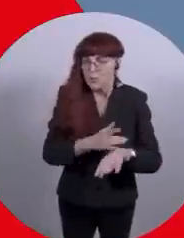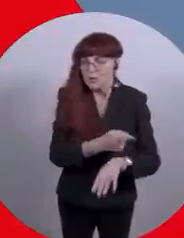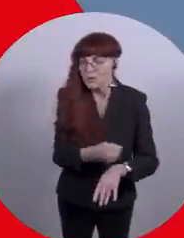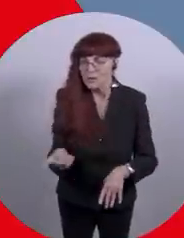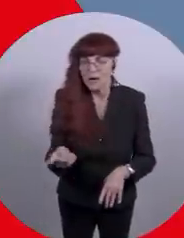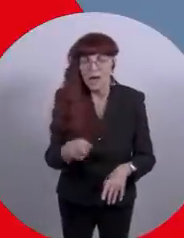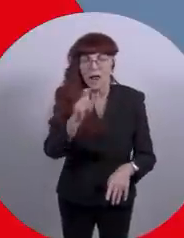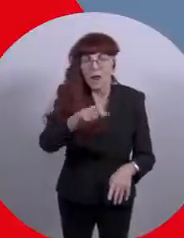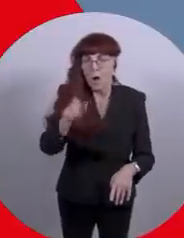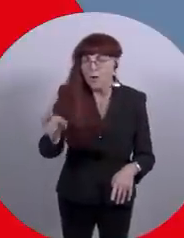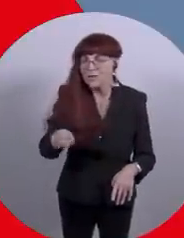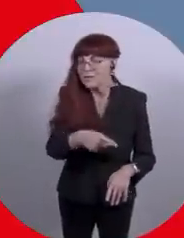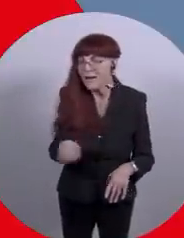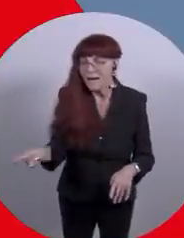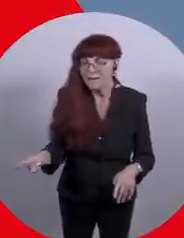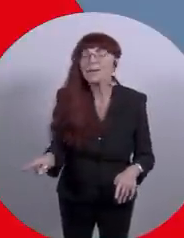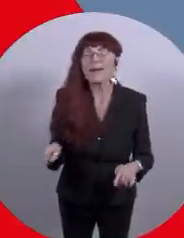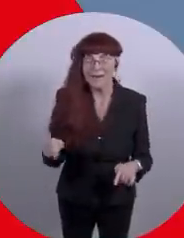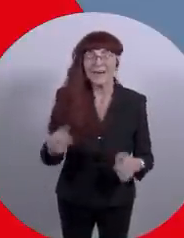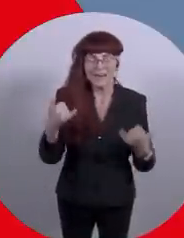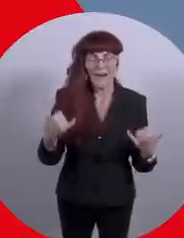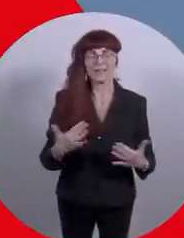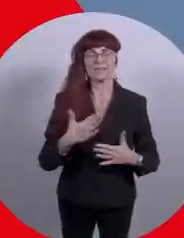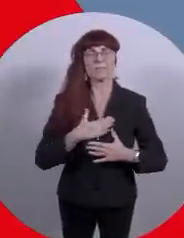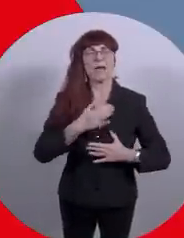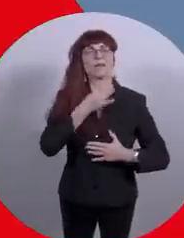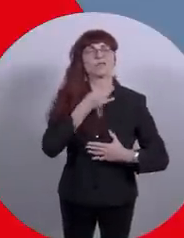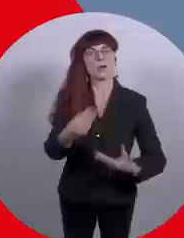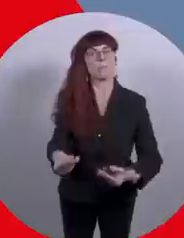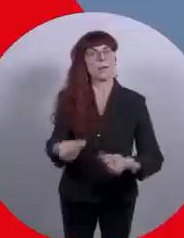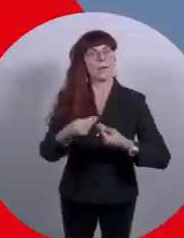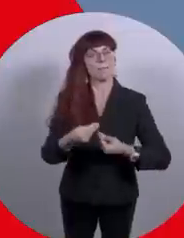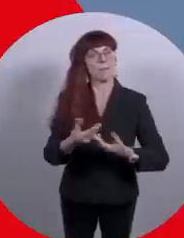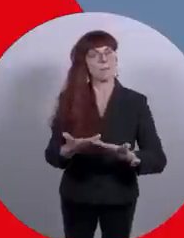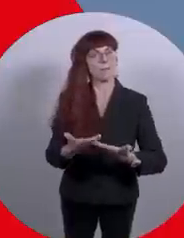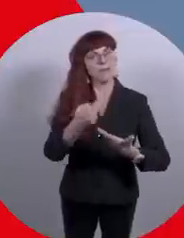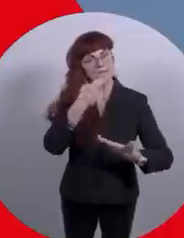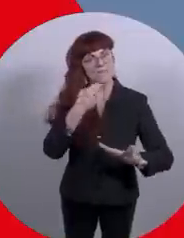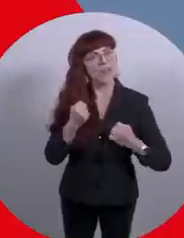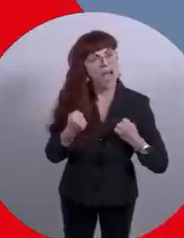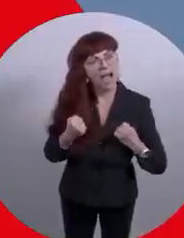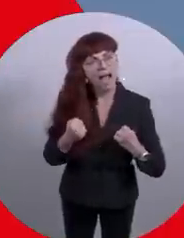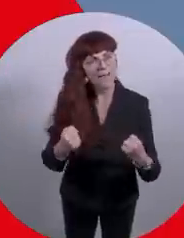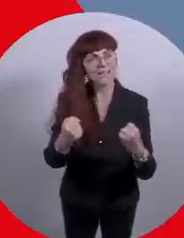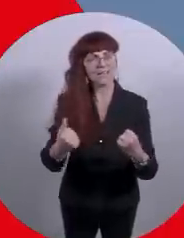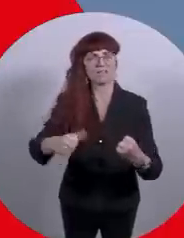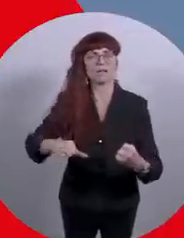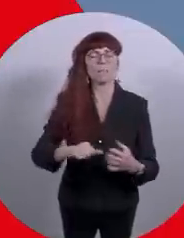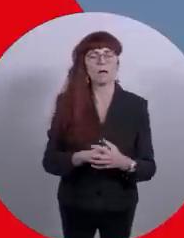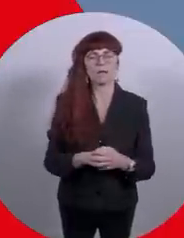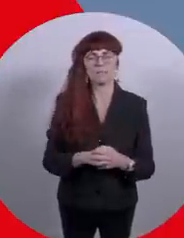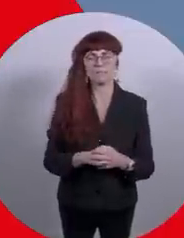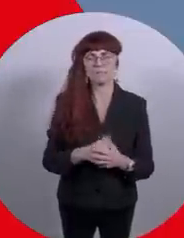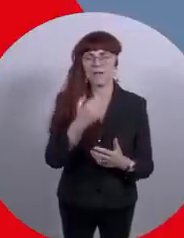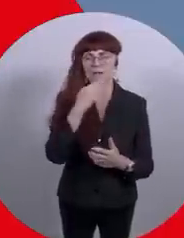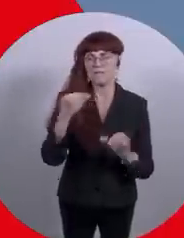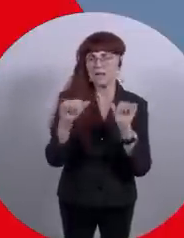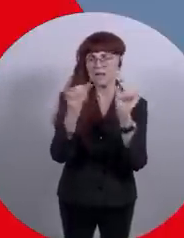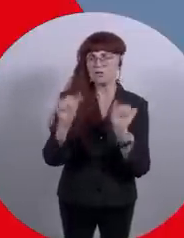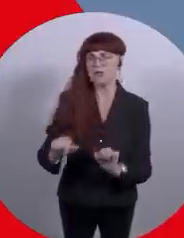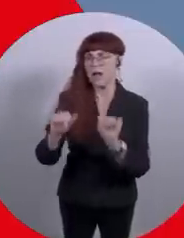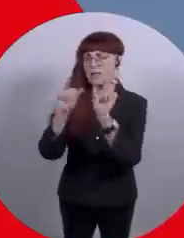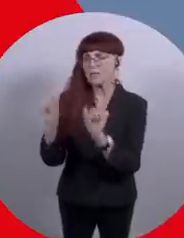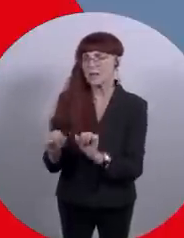gesagt genau jetzt will ich meine Stimme abgeben will aktiv dabei sein will gestalten